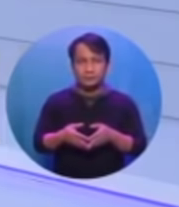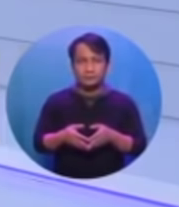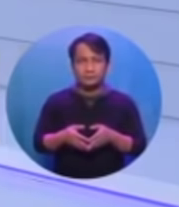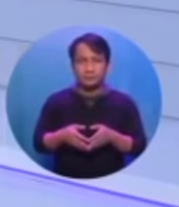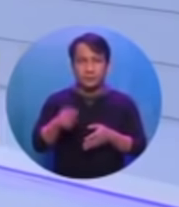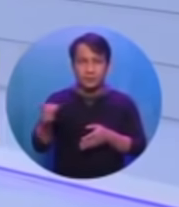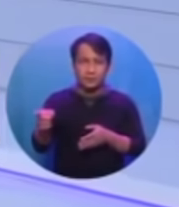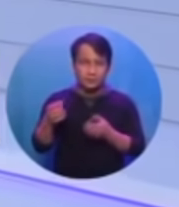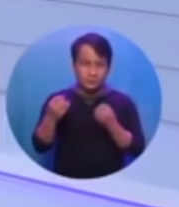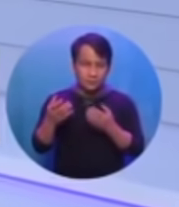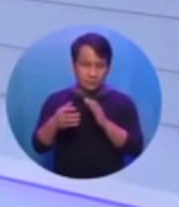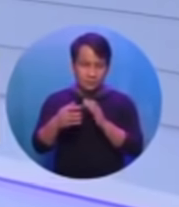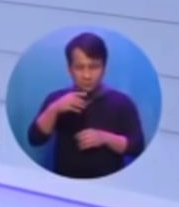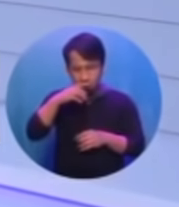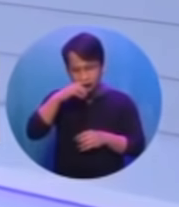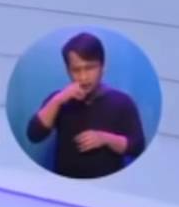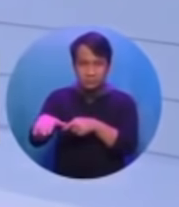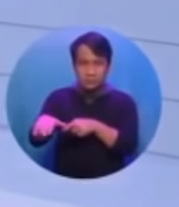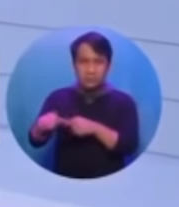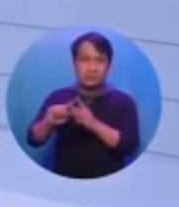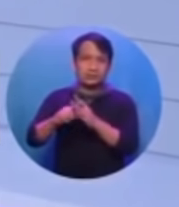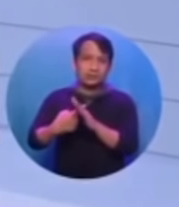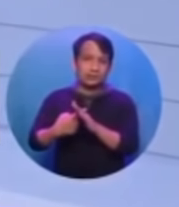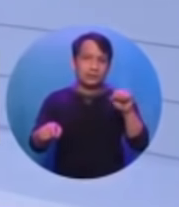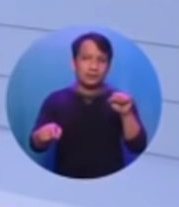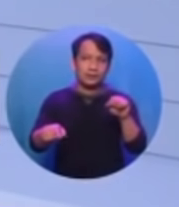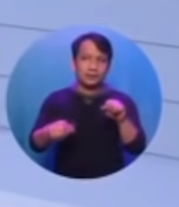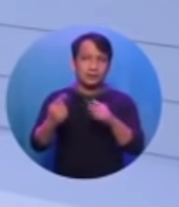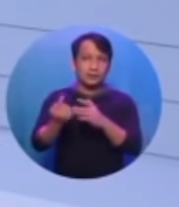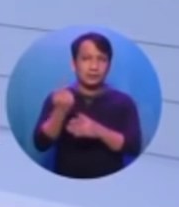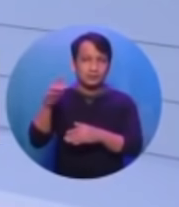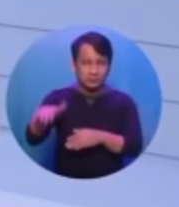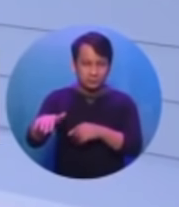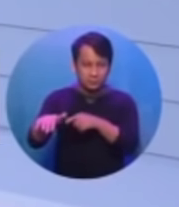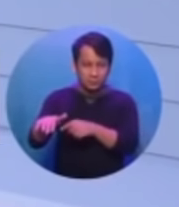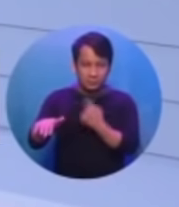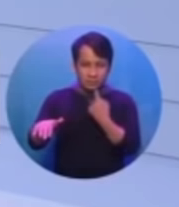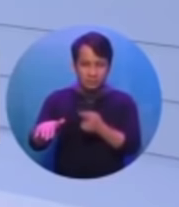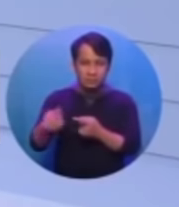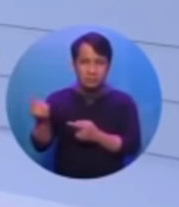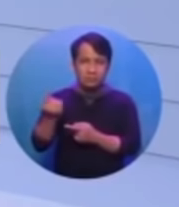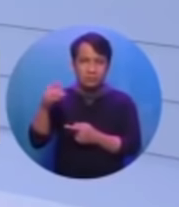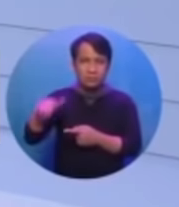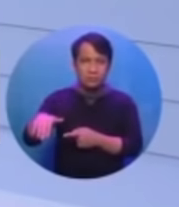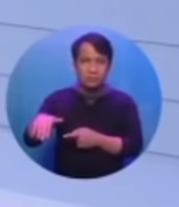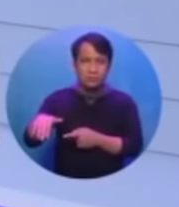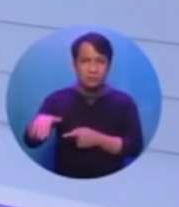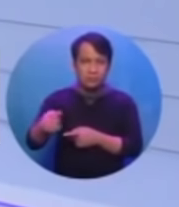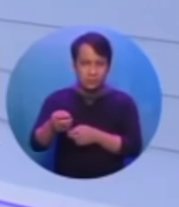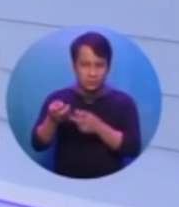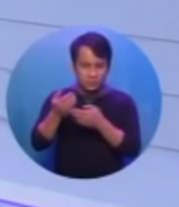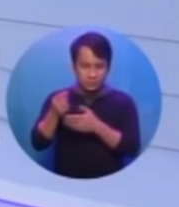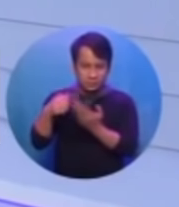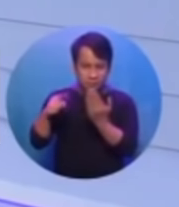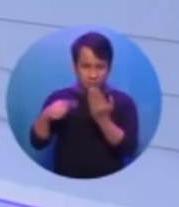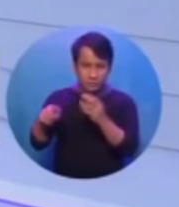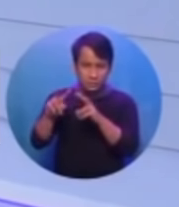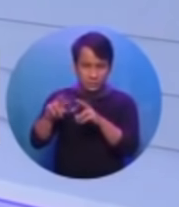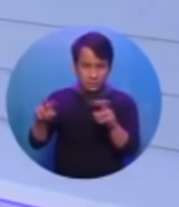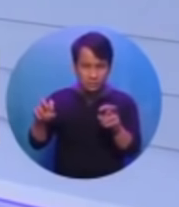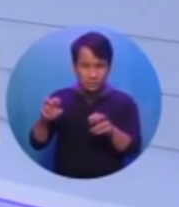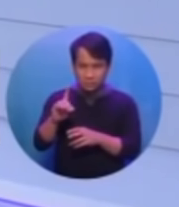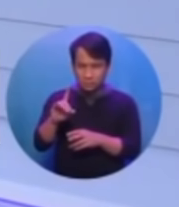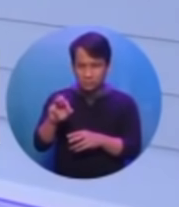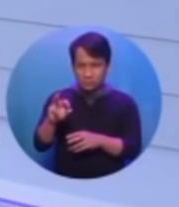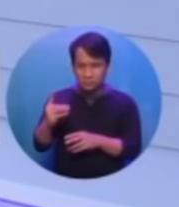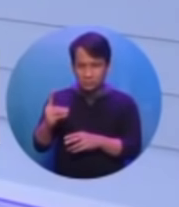bata nag-trigger. Yes, pero she's only a child. Kaya nga po sabi ko, i-kustodya po ng DSWD at DSWD